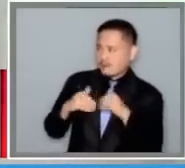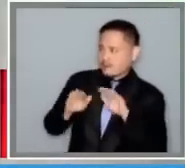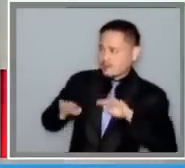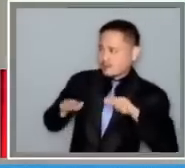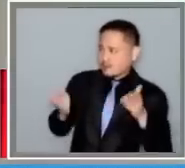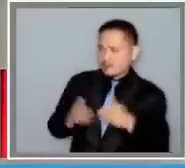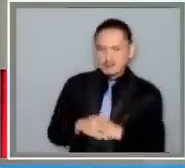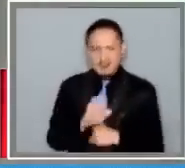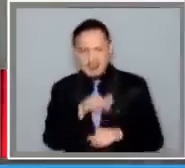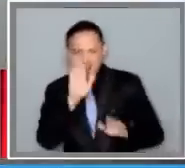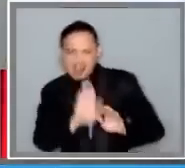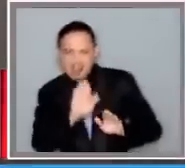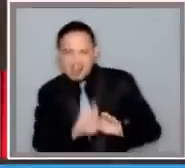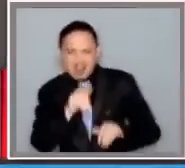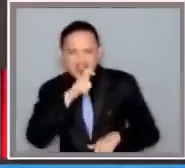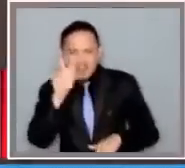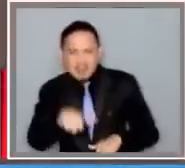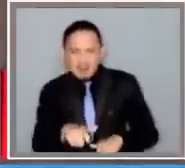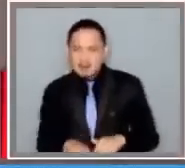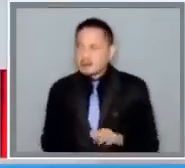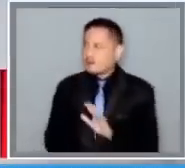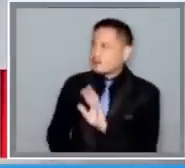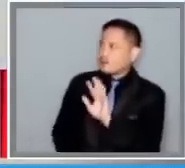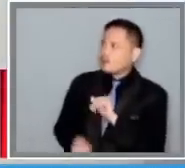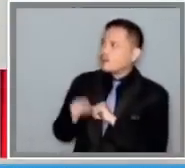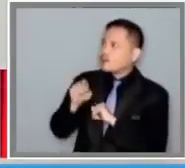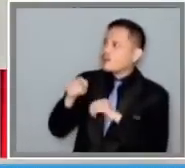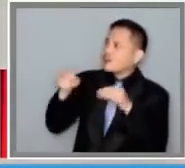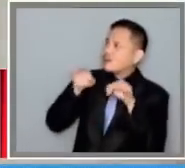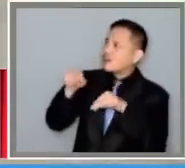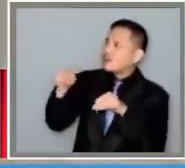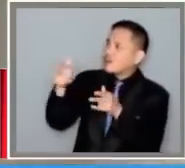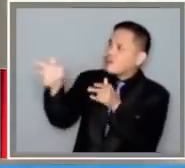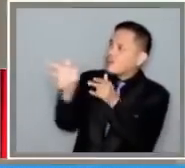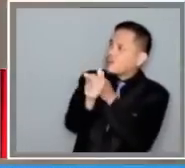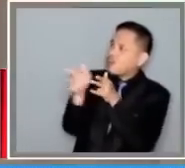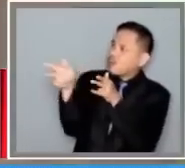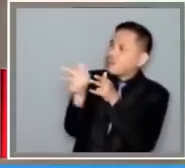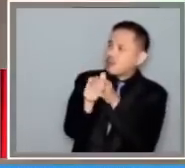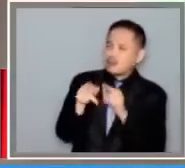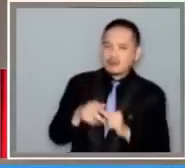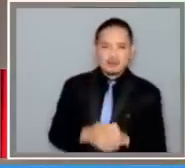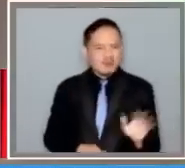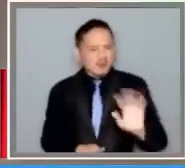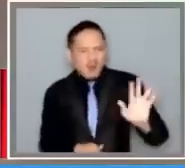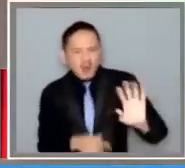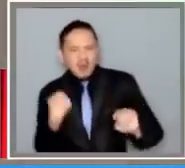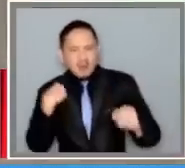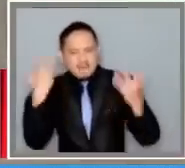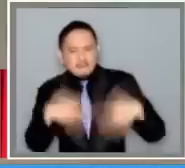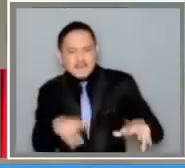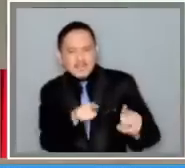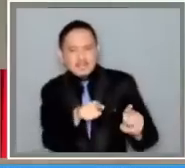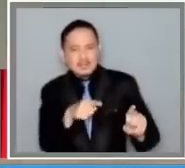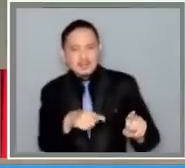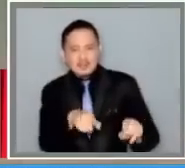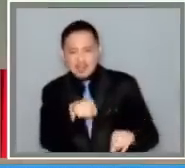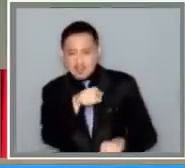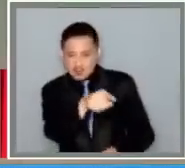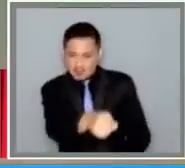bubusinan? Sir, nasa gitna, nasa gitna ka ng dalawang... Hindi, uli na yan. Bumawi na ako sa'yo. Puro ka pa